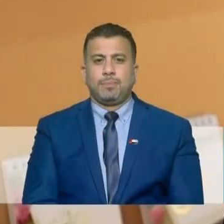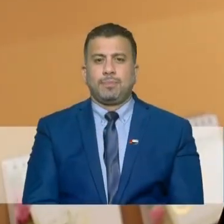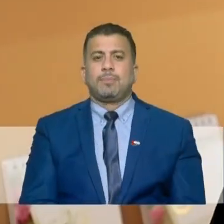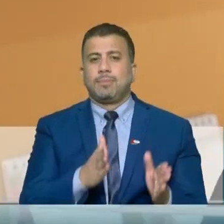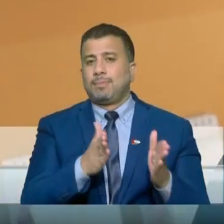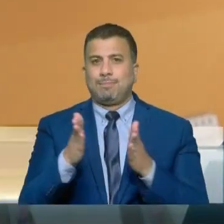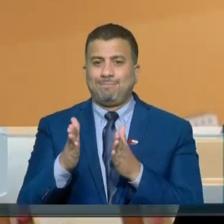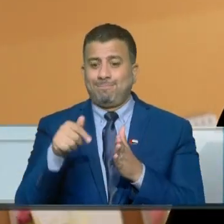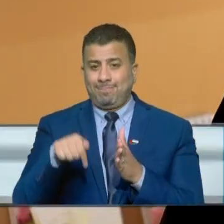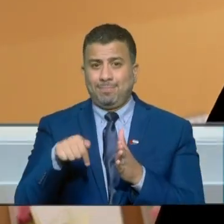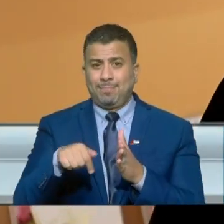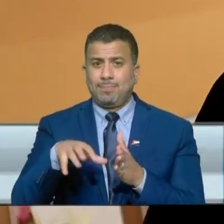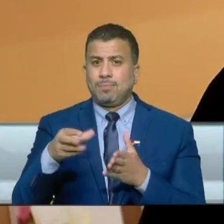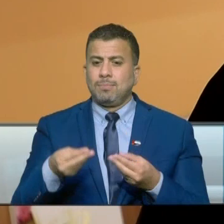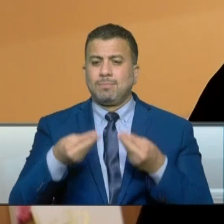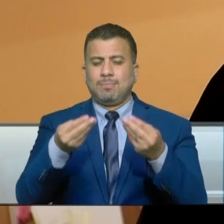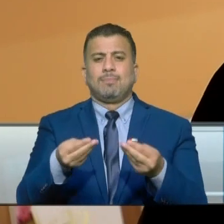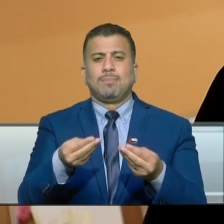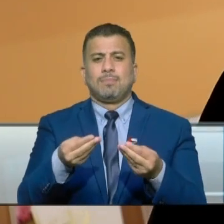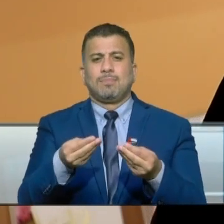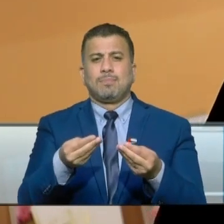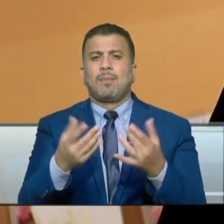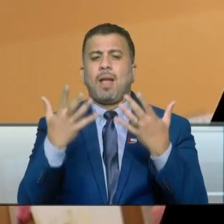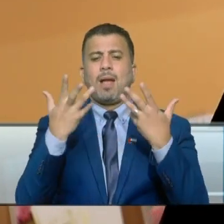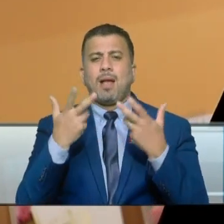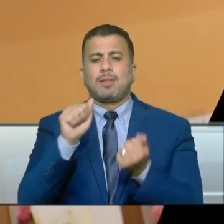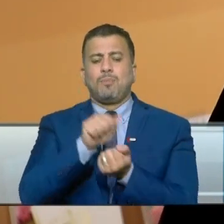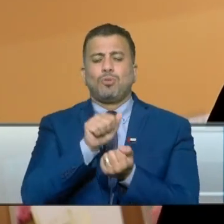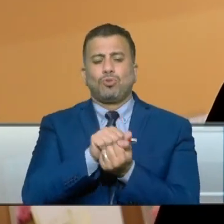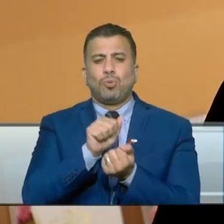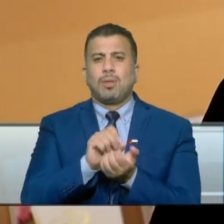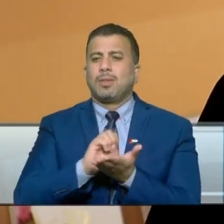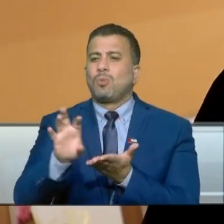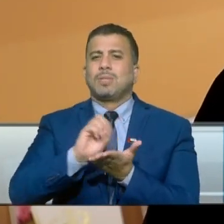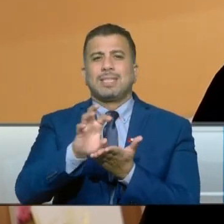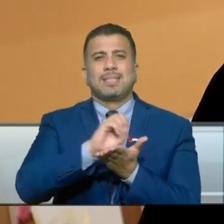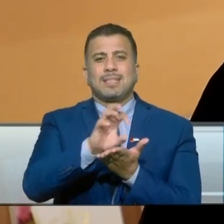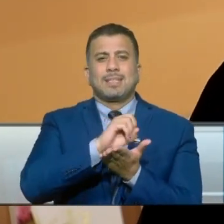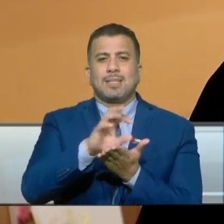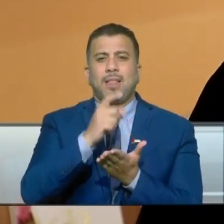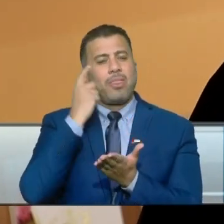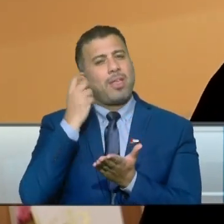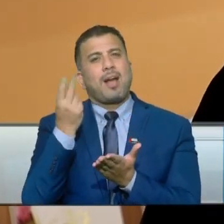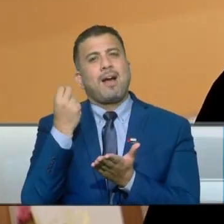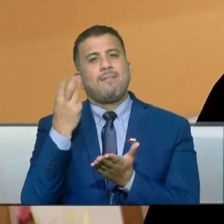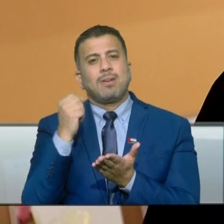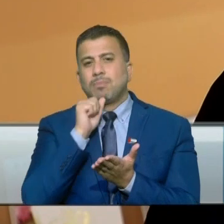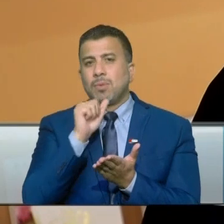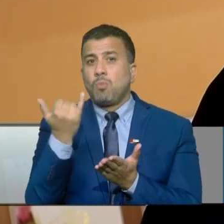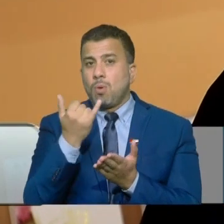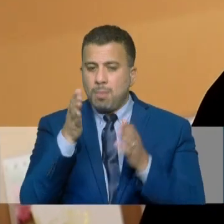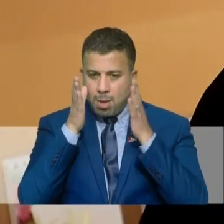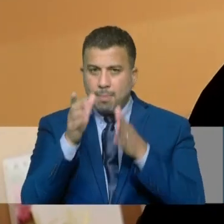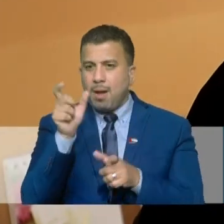جناحنا هني نقدم لهم عدد من المنشورات التوزيعات الثقافيه اللي تهم